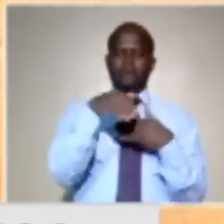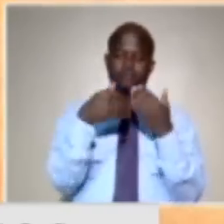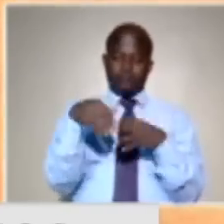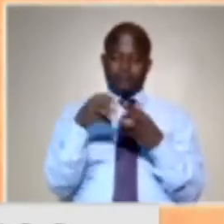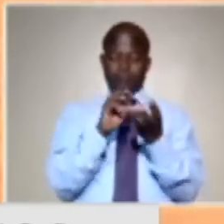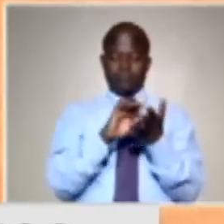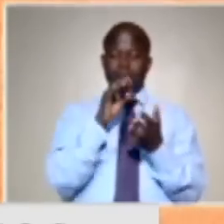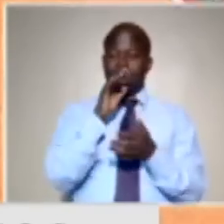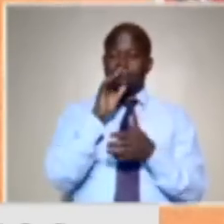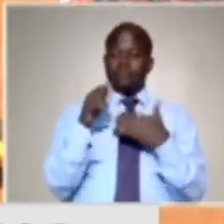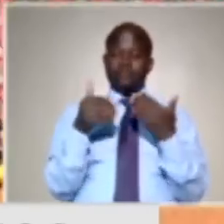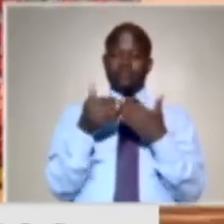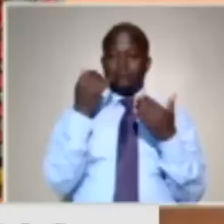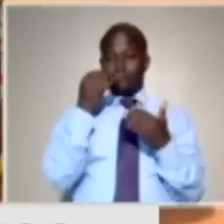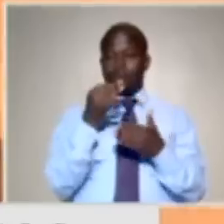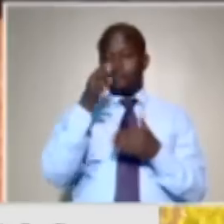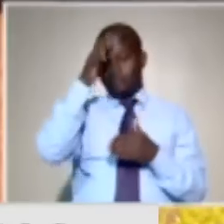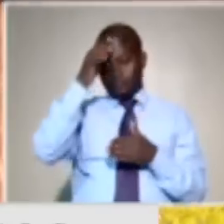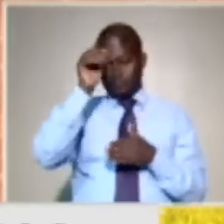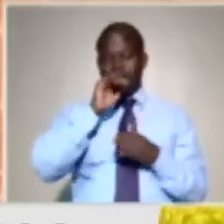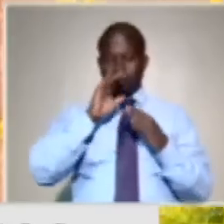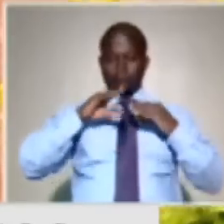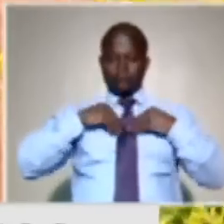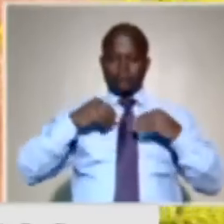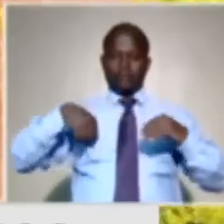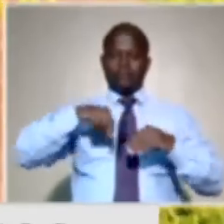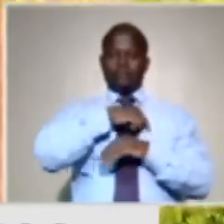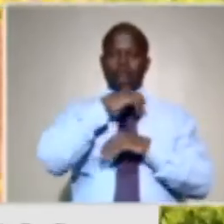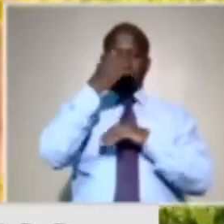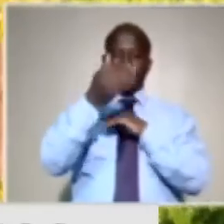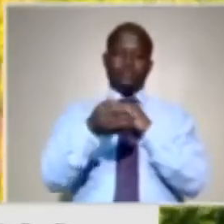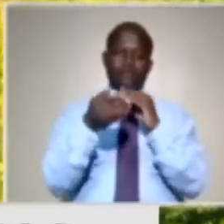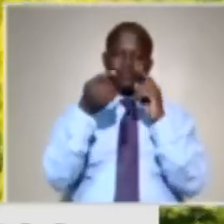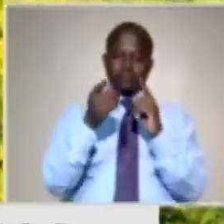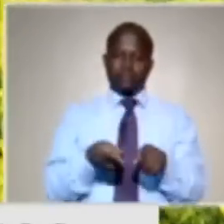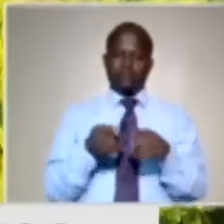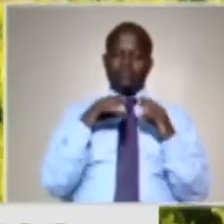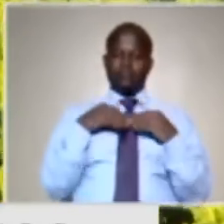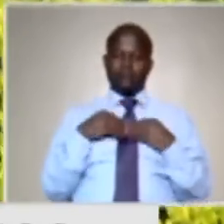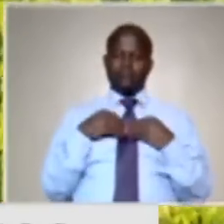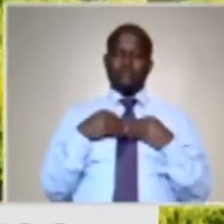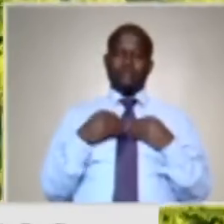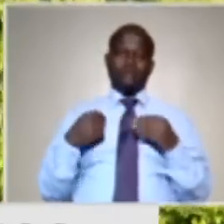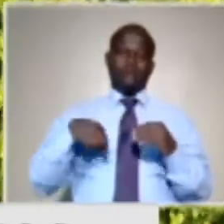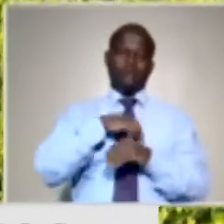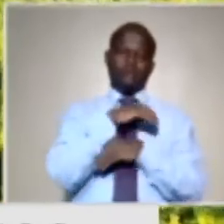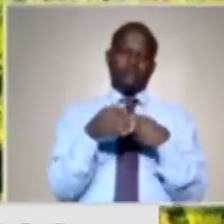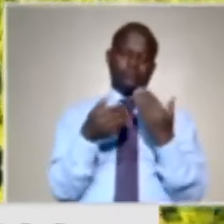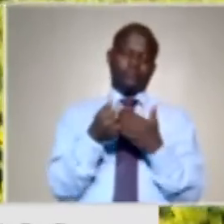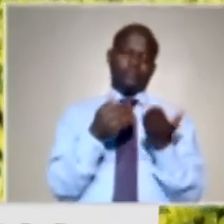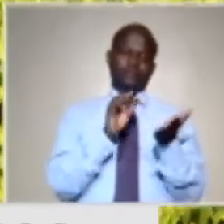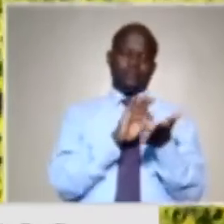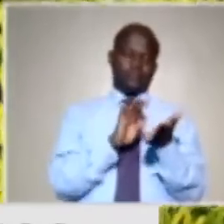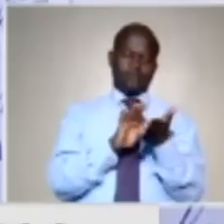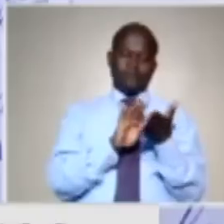yandikwa kuri nyina iyo basi batari bamwemera hanyuma ise yazanaboneka namwemera nawe akaba yakwandika ntabwo